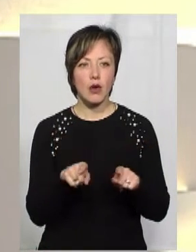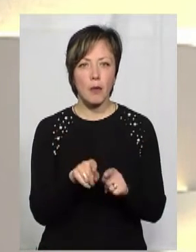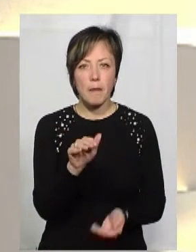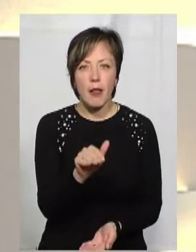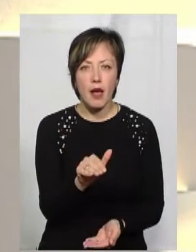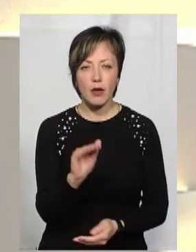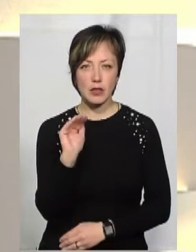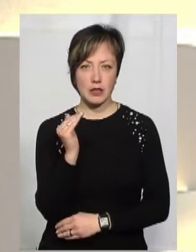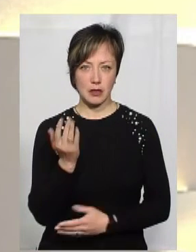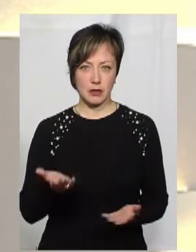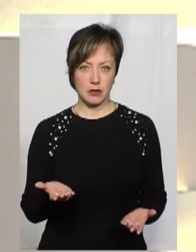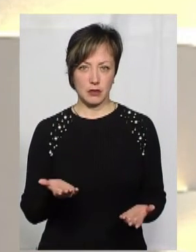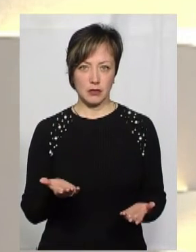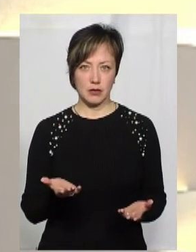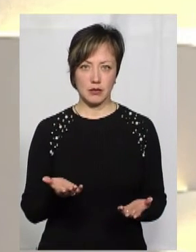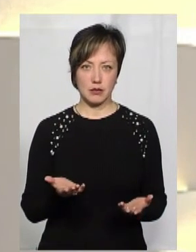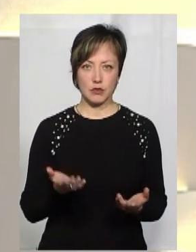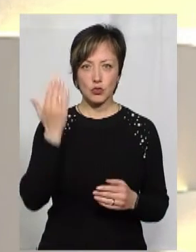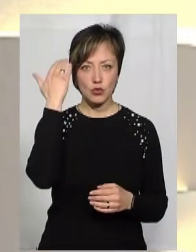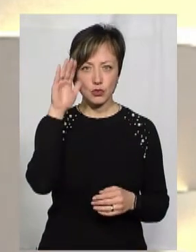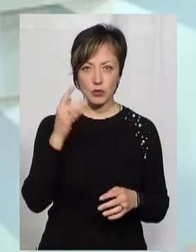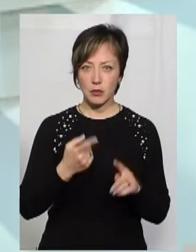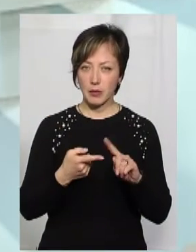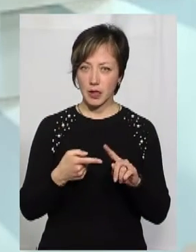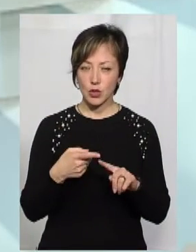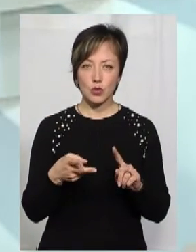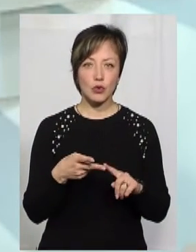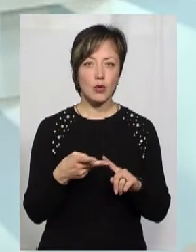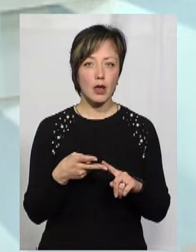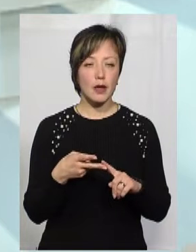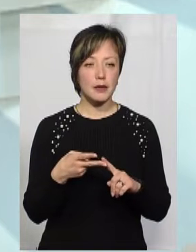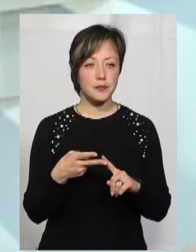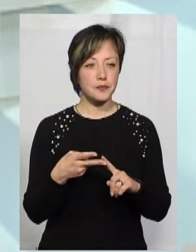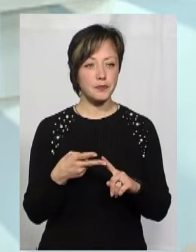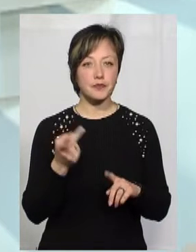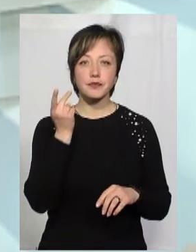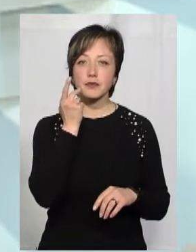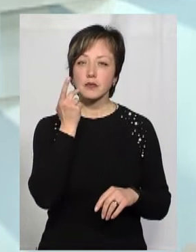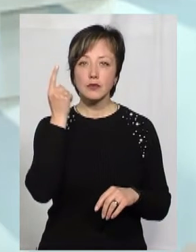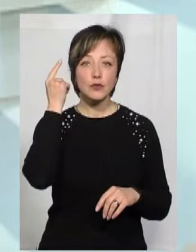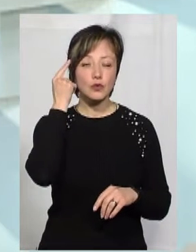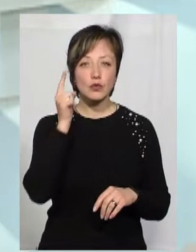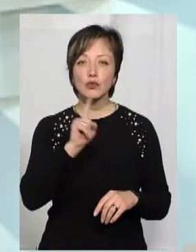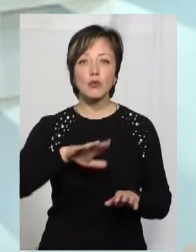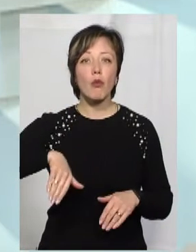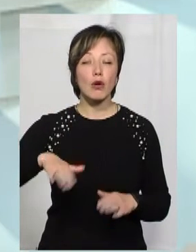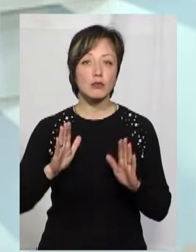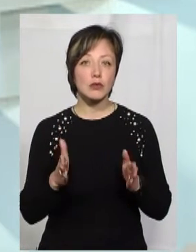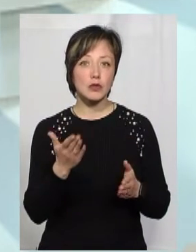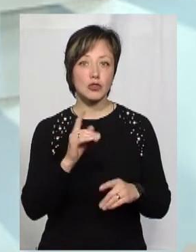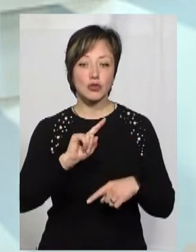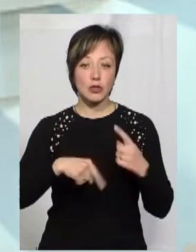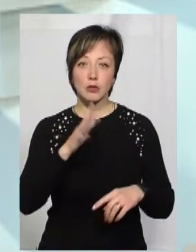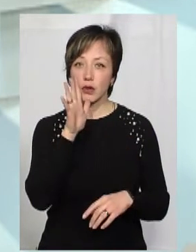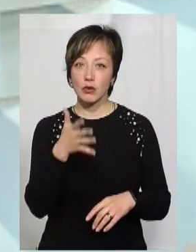такою маленькою дитиною, ненародженою вами, тобто чужою, це перше. І наступне, я завжди думаю про те, що буде потім. Я кажу, що вам